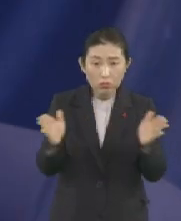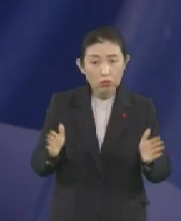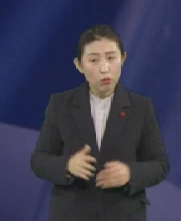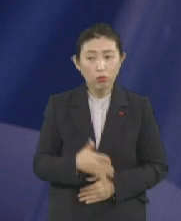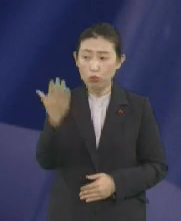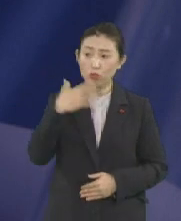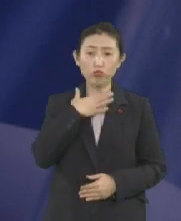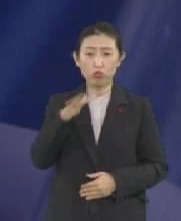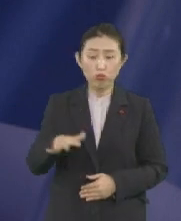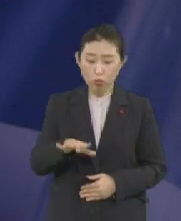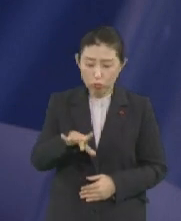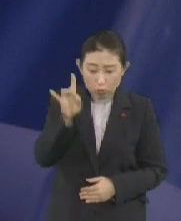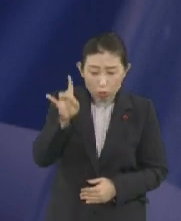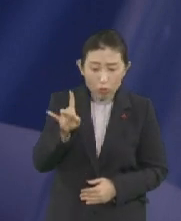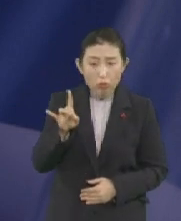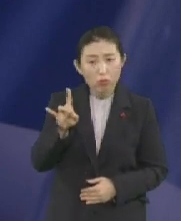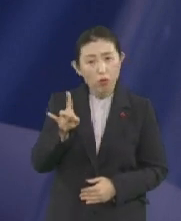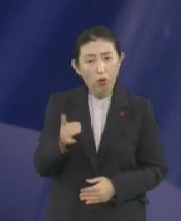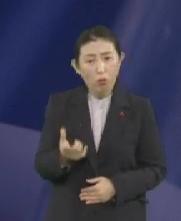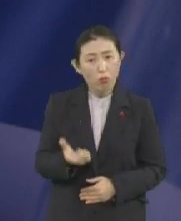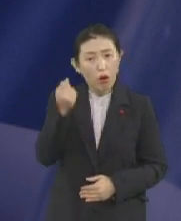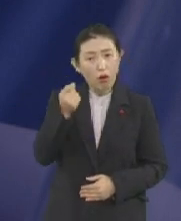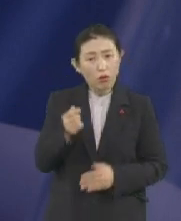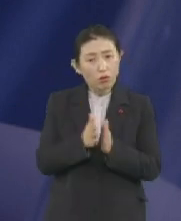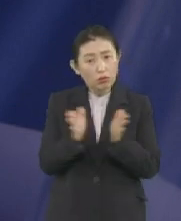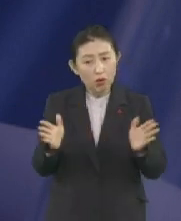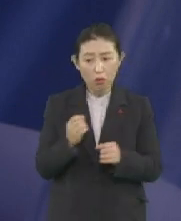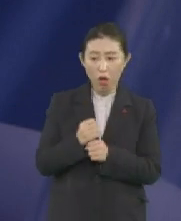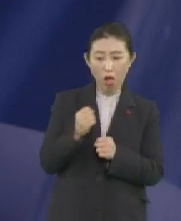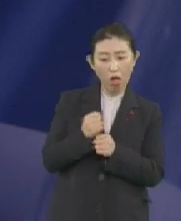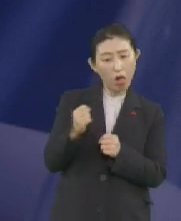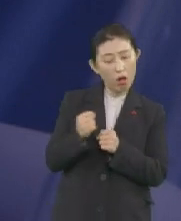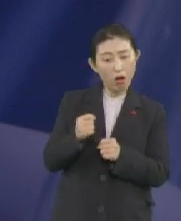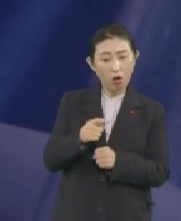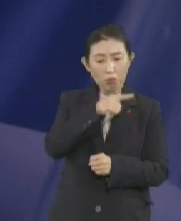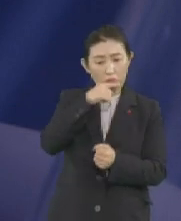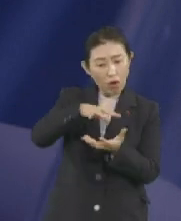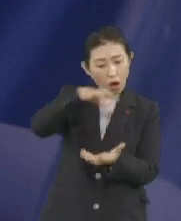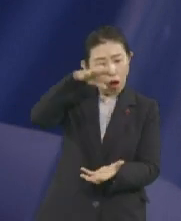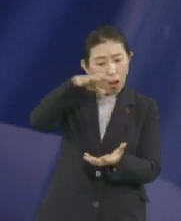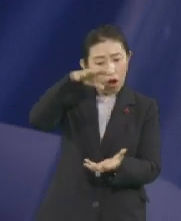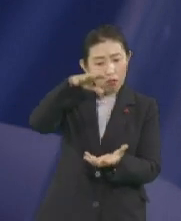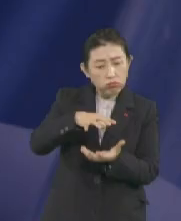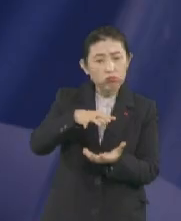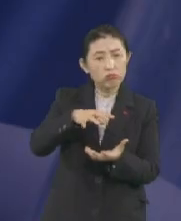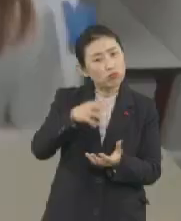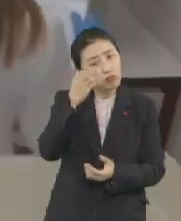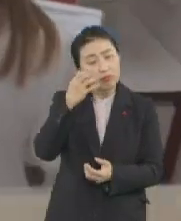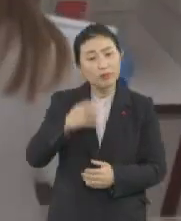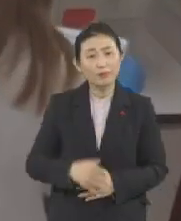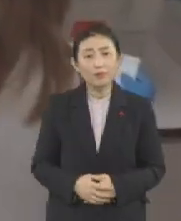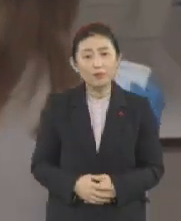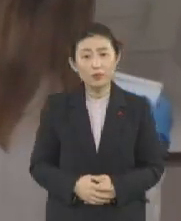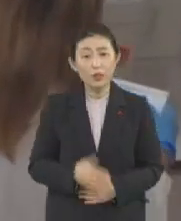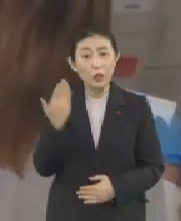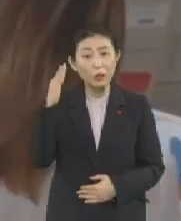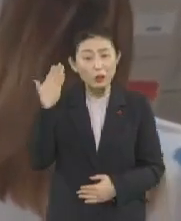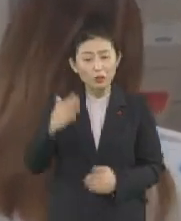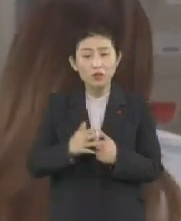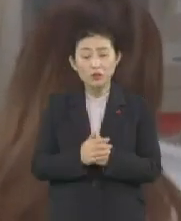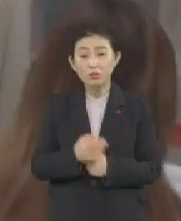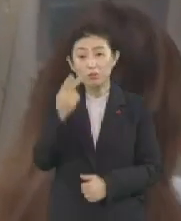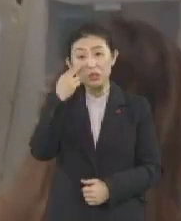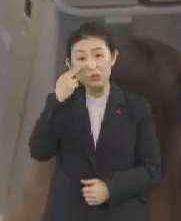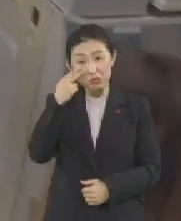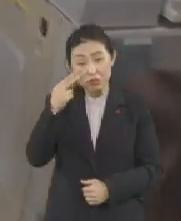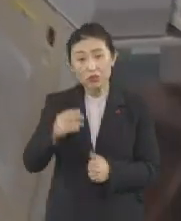번도 이런 적이 없었는데 갑자기 생리가 시작돼서 당황스러웠고 양도 확 줄었어요. 최근 예일대,